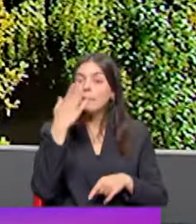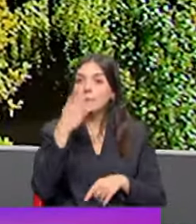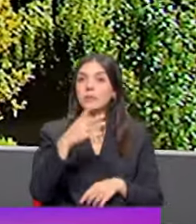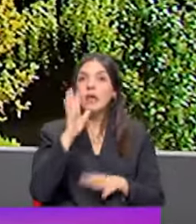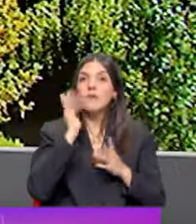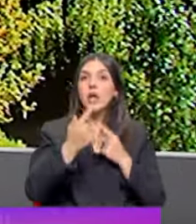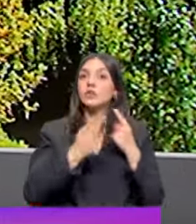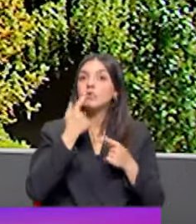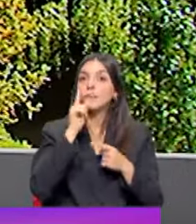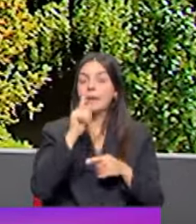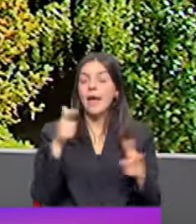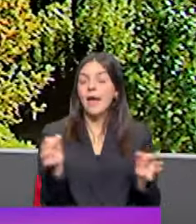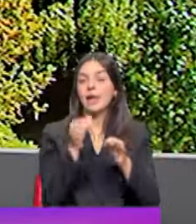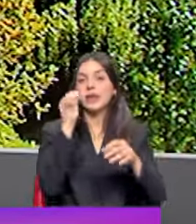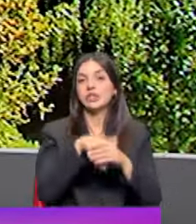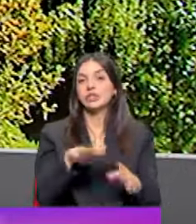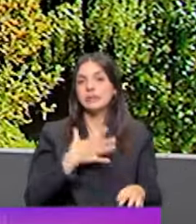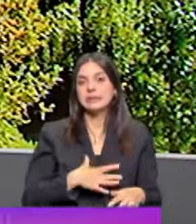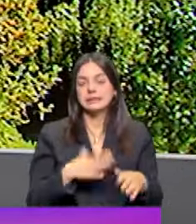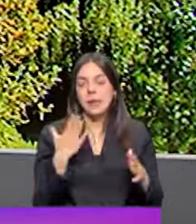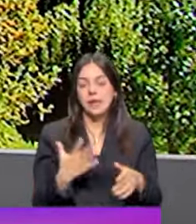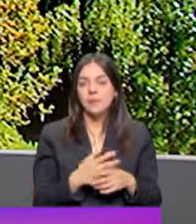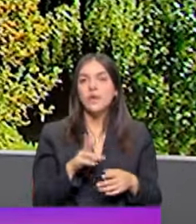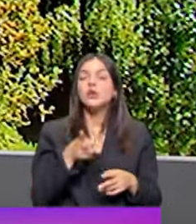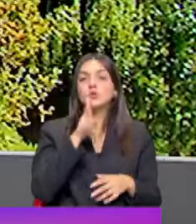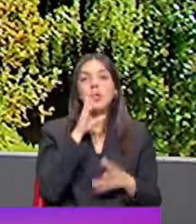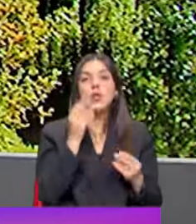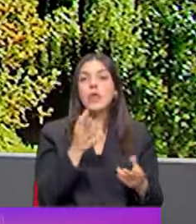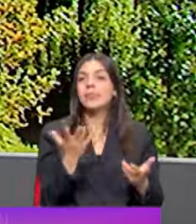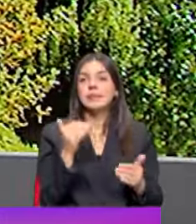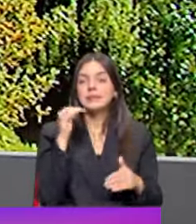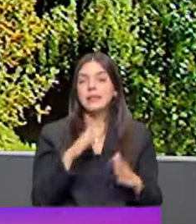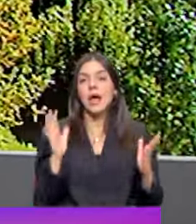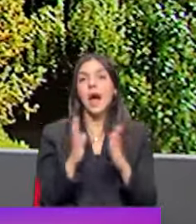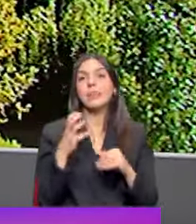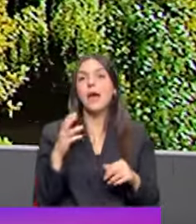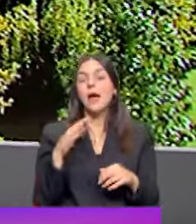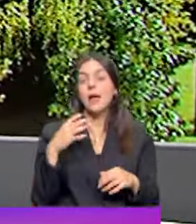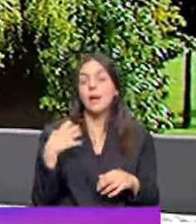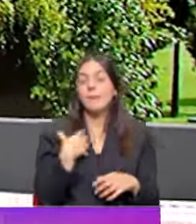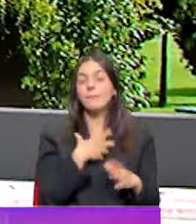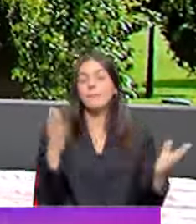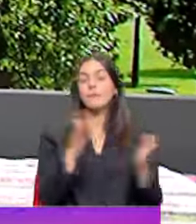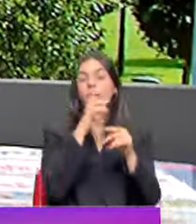bir durum. Erken seçim talebi. Son olarak bakın nasıl dile geldi yine ana muhalefet liderinin ağzından.